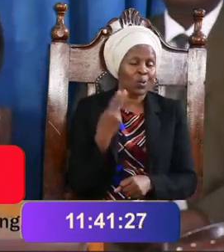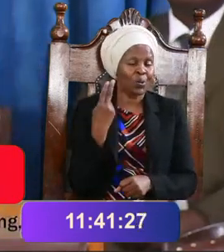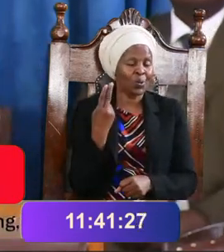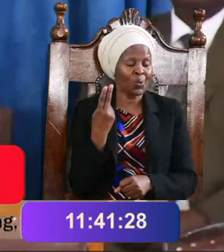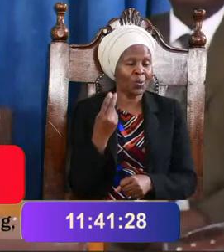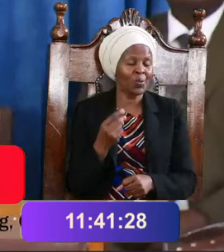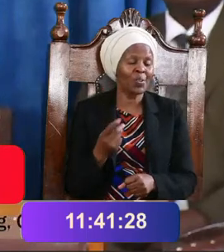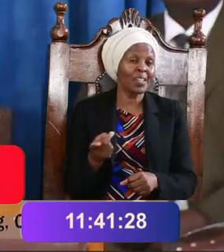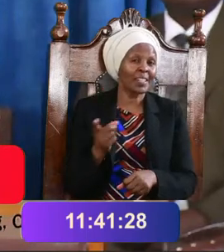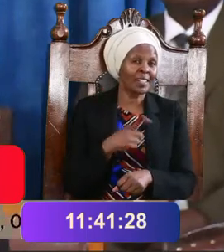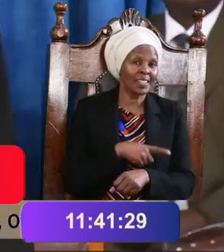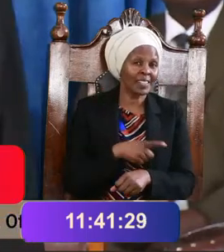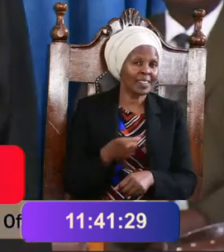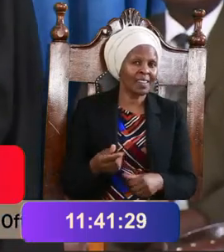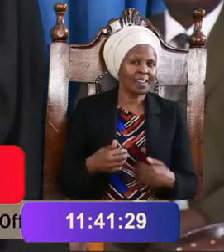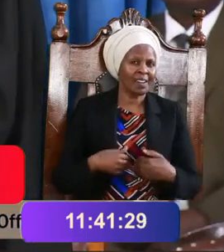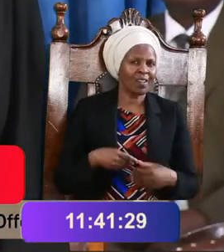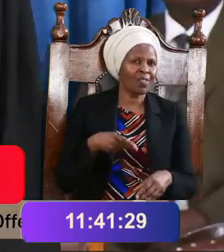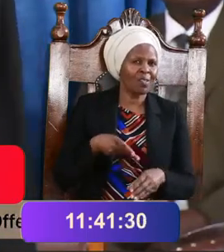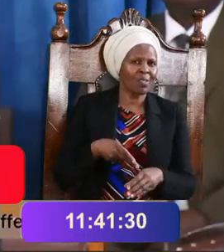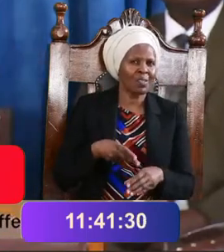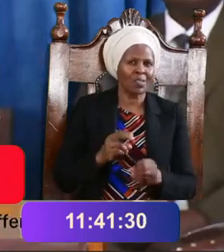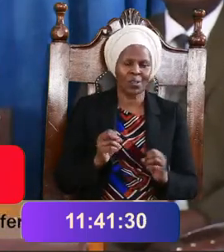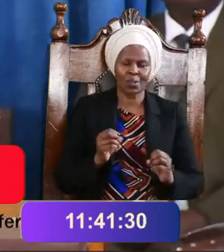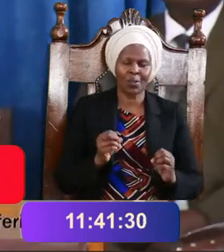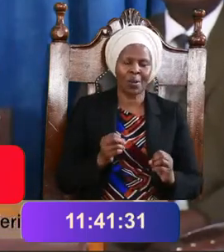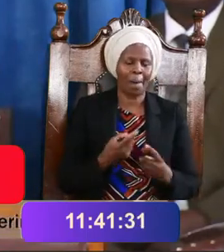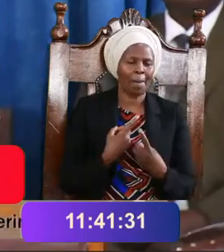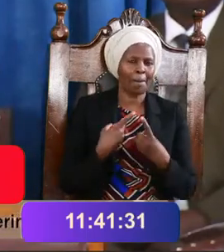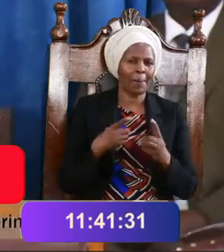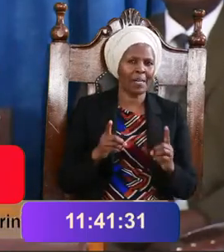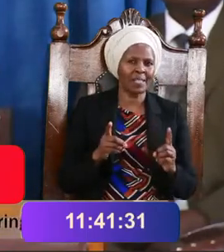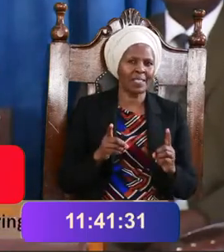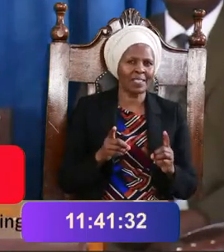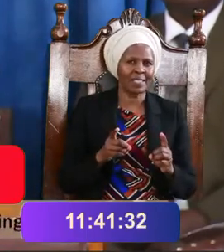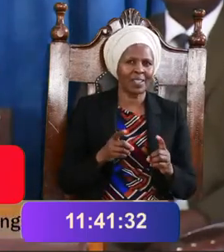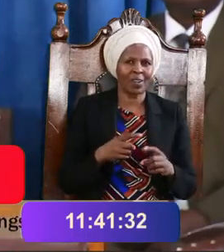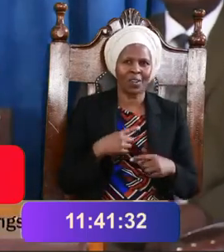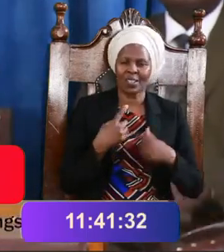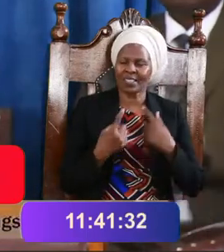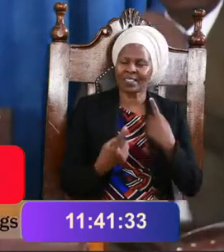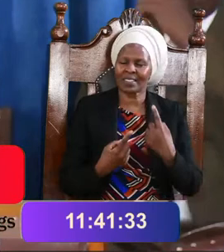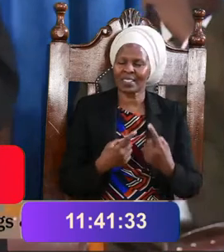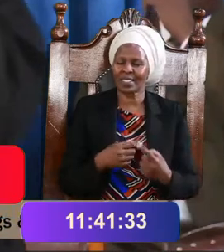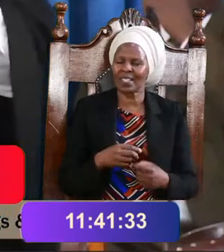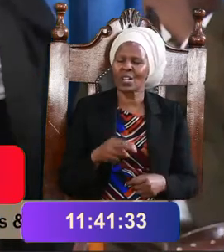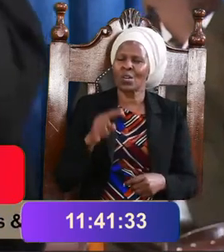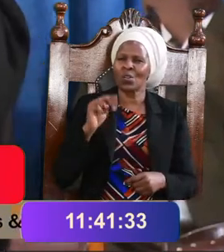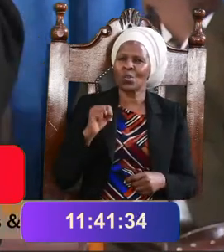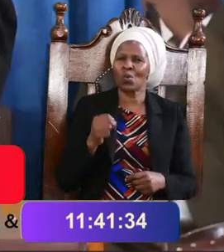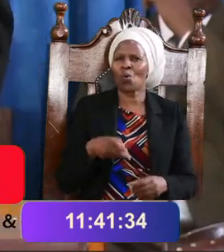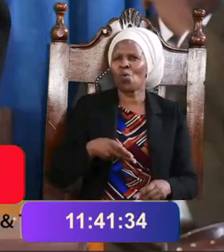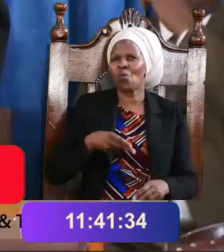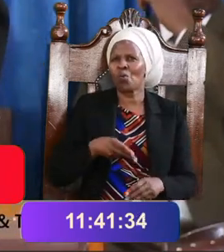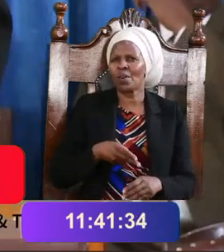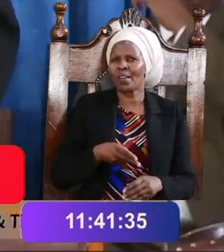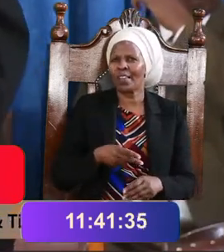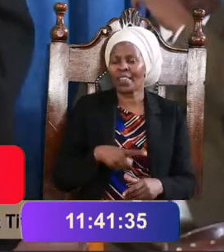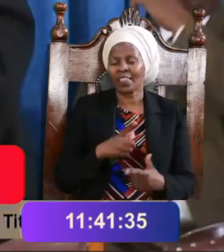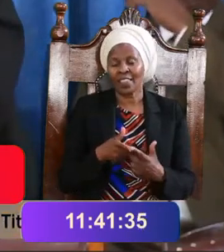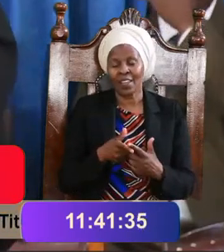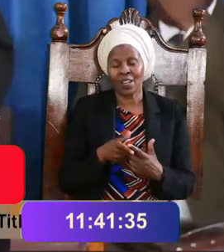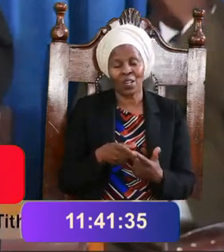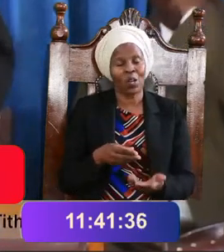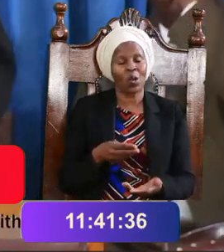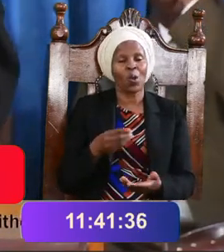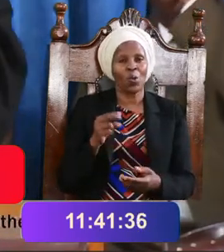na mafuta. Kwa hivyo na boss wao pengine alikuwa anawaambia hakuna mafuta, hakuna kuuza, kwa hivyo hakuna pesa. Lakini